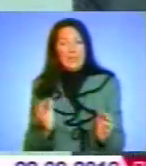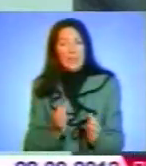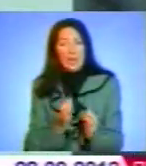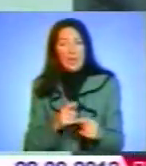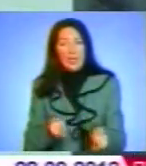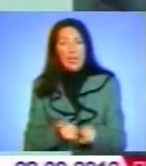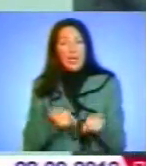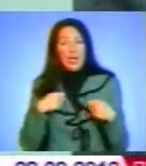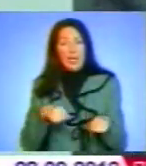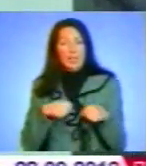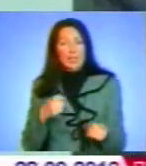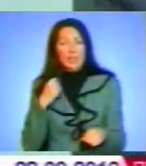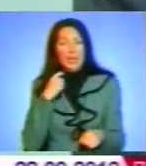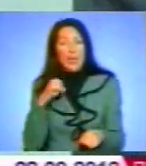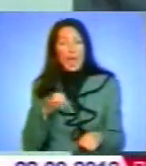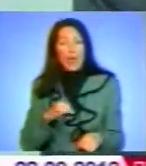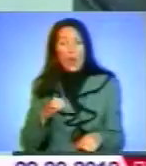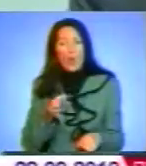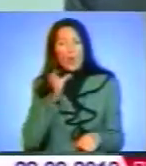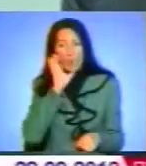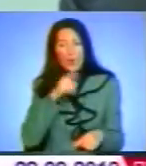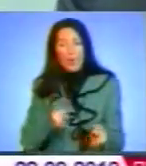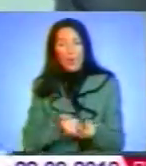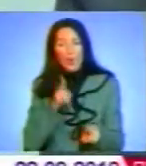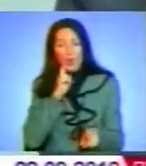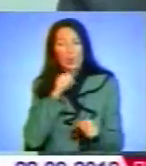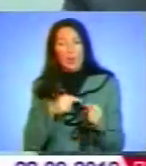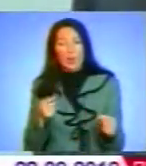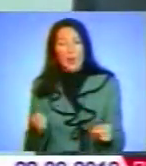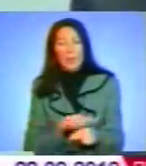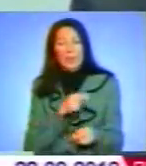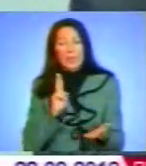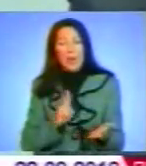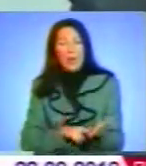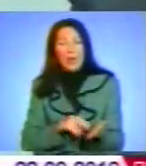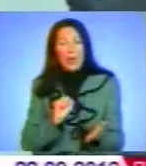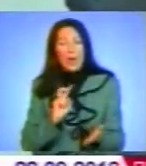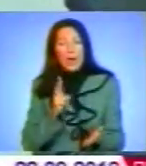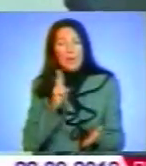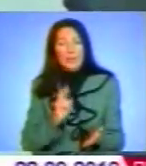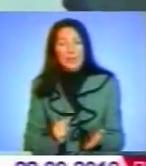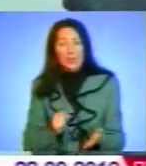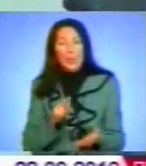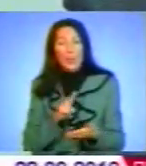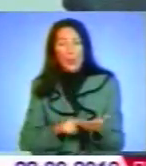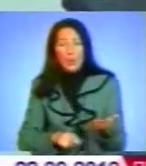та реалізації алкогольних напоїв та тютюнових виробів без марок акцизного податку або